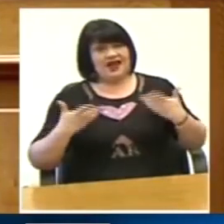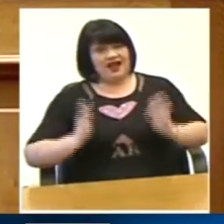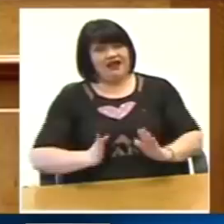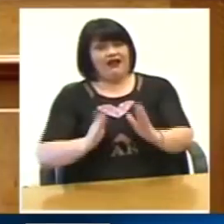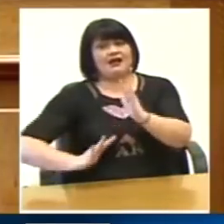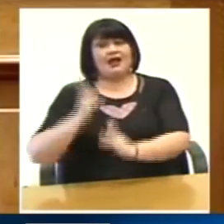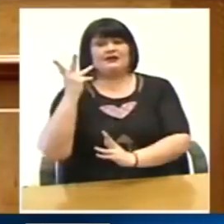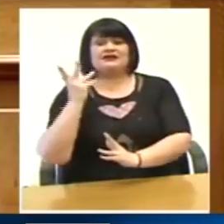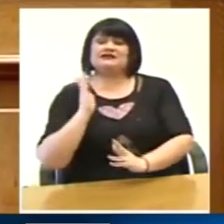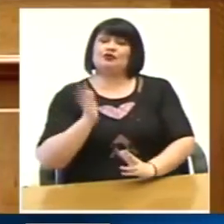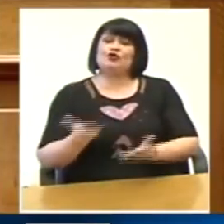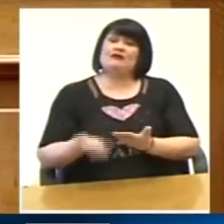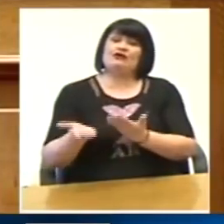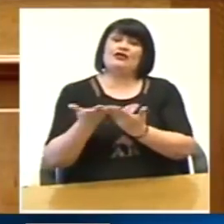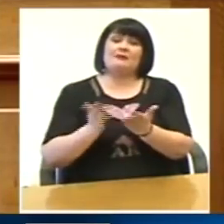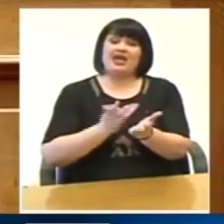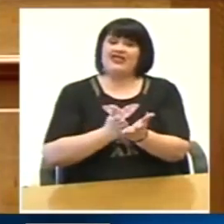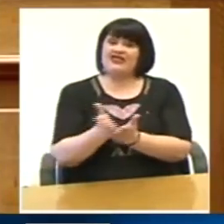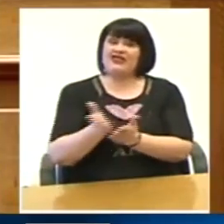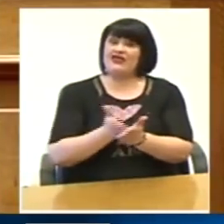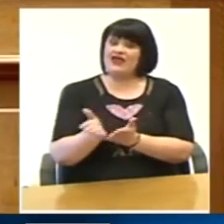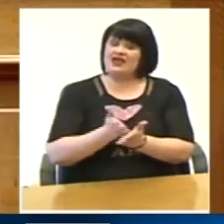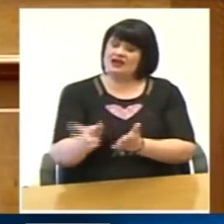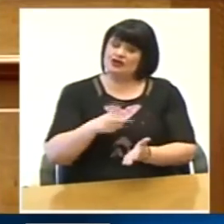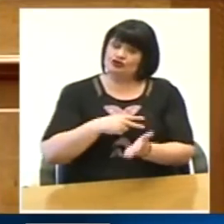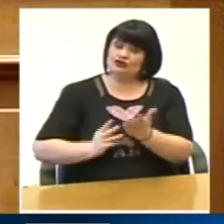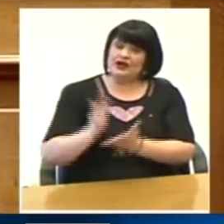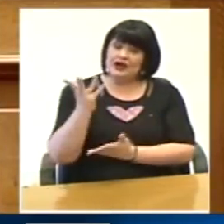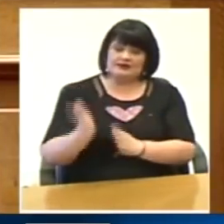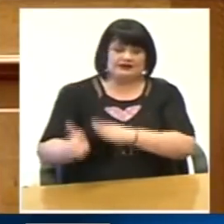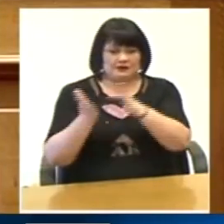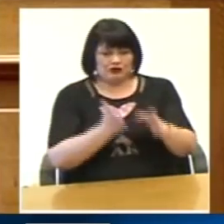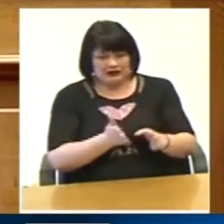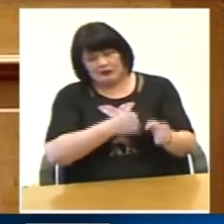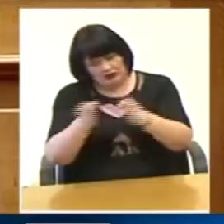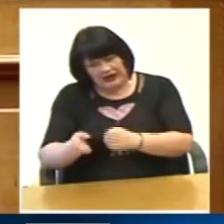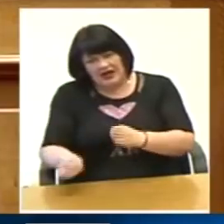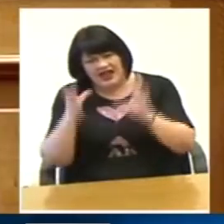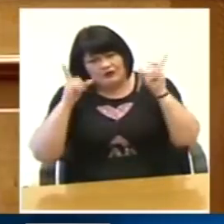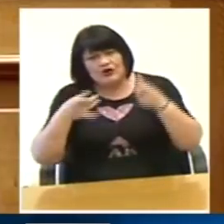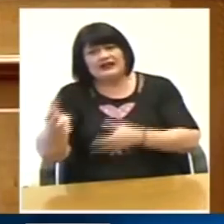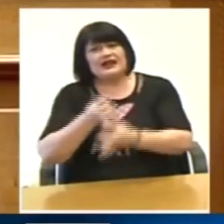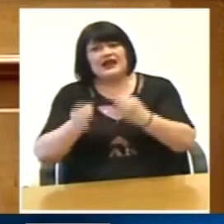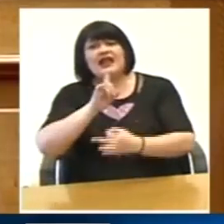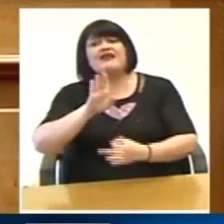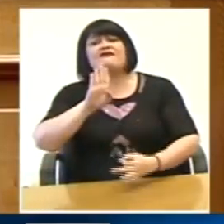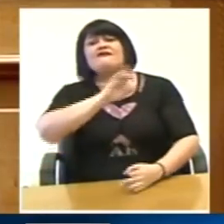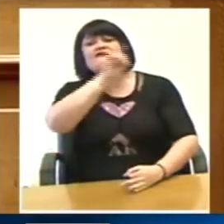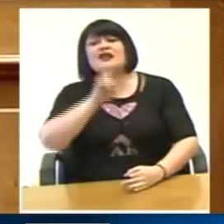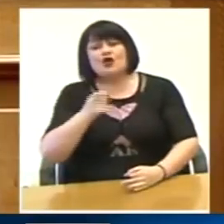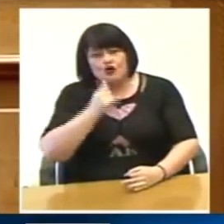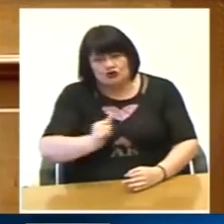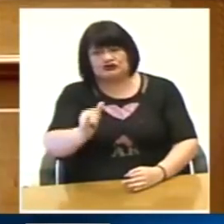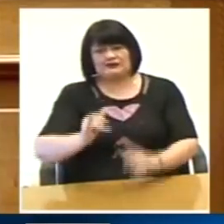ανάπτυξη και μάλιστα στη δίκαιη ανάπτυξη. Και από την άλλη μεριά η Νέα Δημοκρατία μιλάει για βιώσιμη ανάπτυξη και